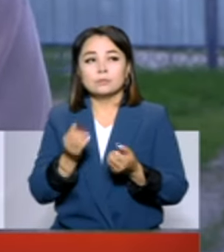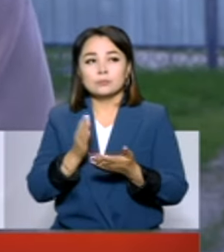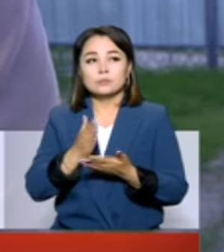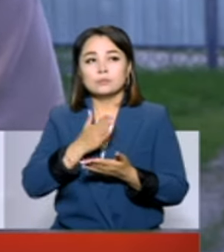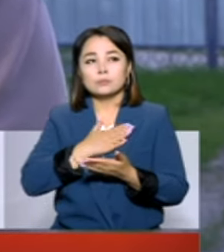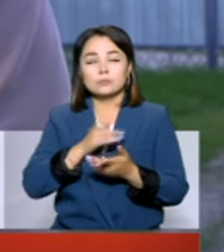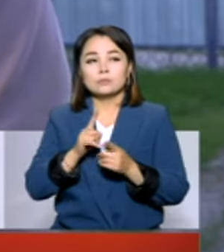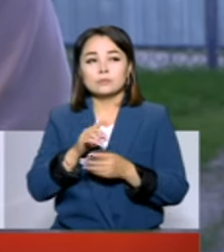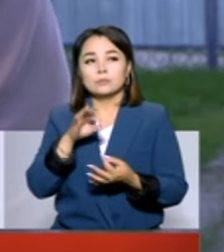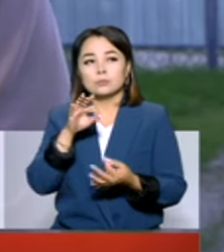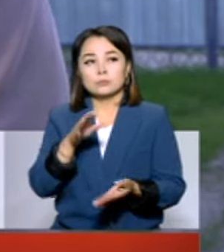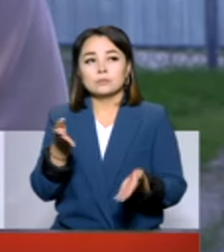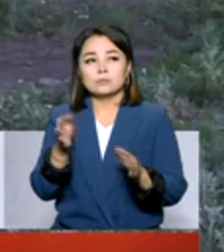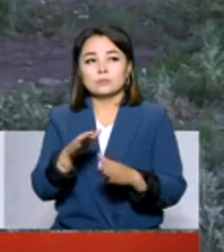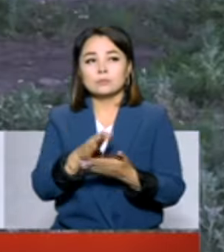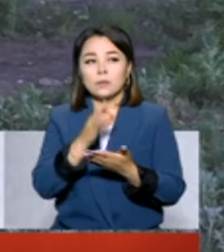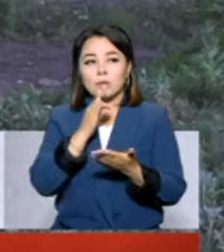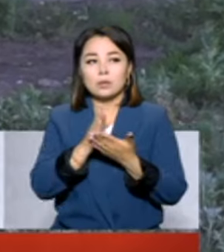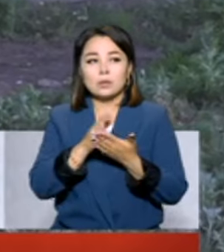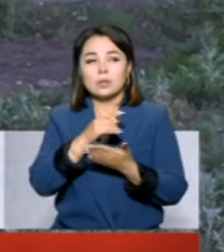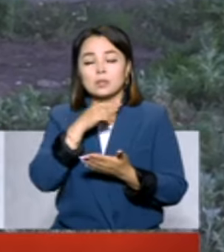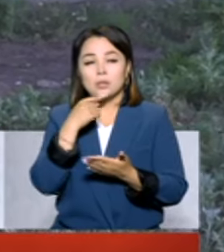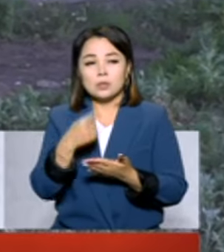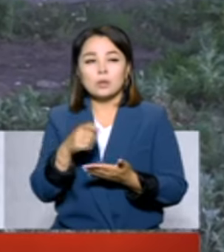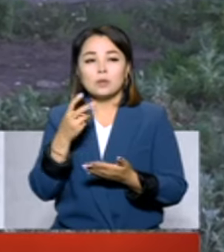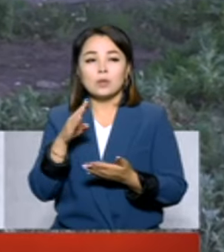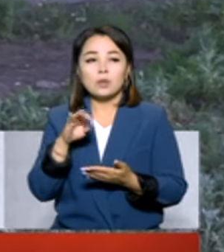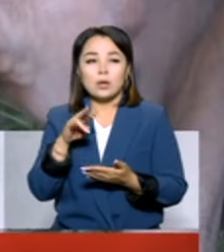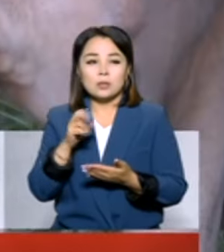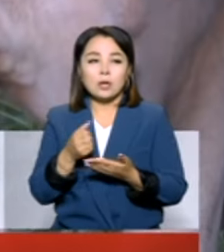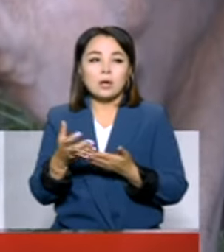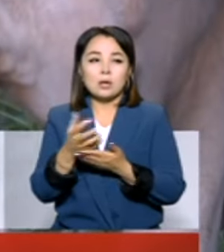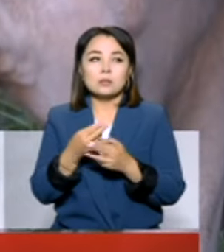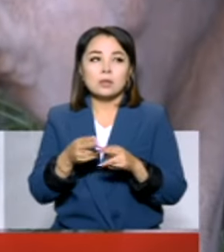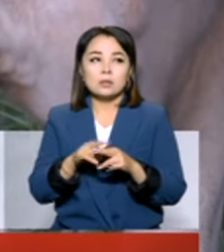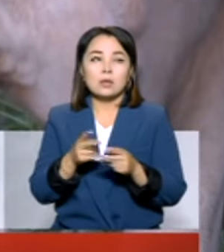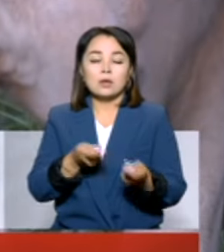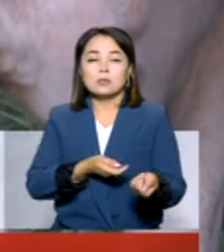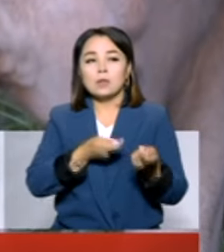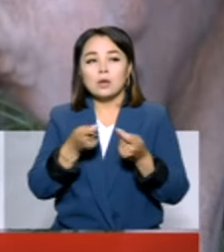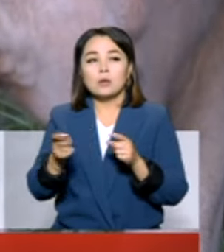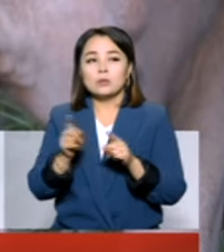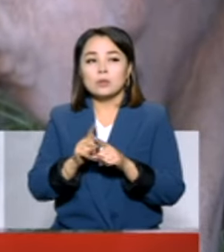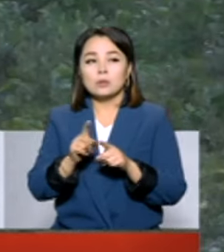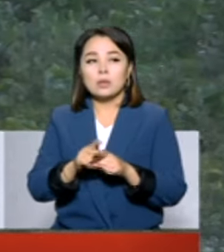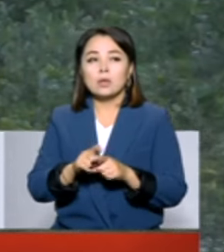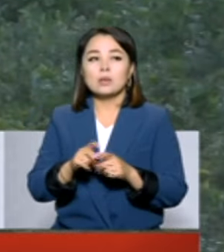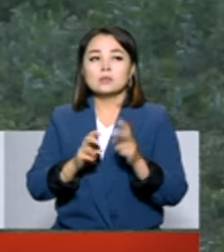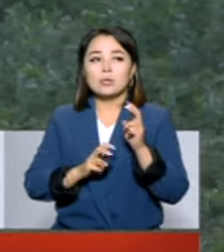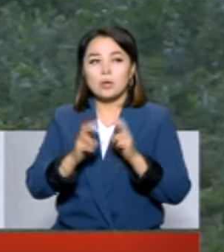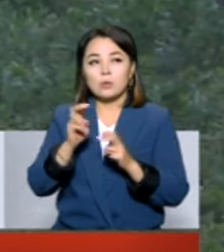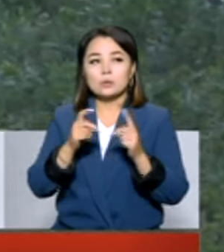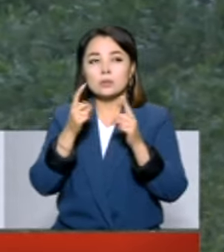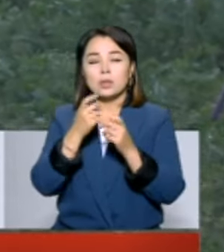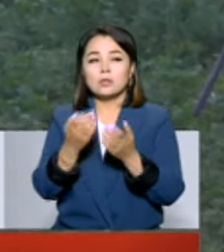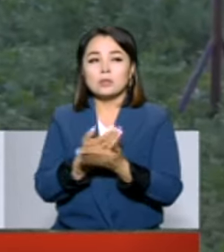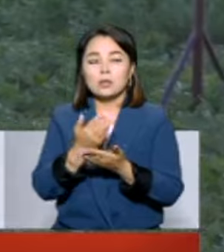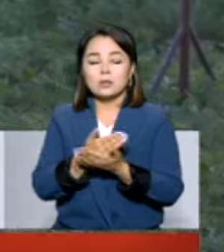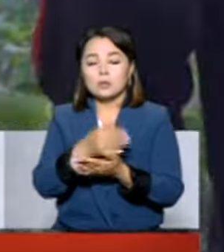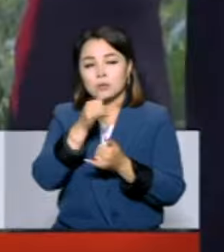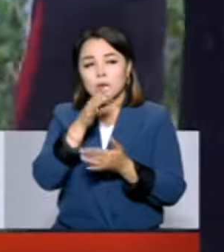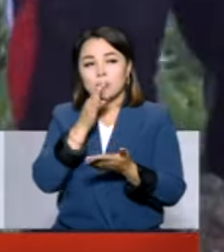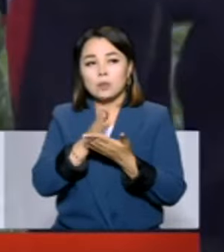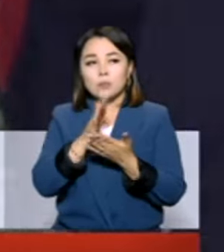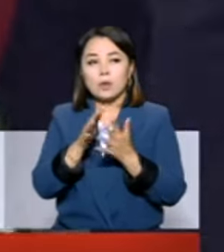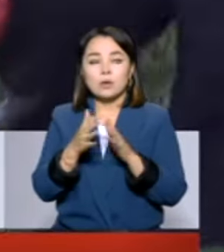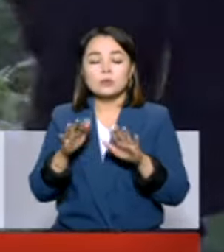біздің сүтіміз оның жанында түк емес боп қалды. Ресейден қанша тонна сүт және ол қалай тасымалданатын туралы зауыттар ақпарат беруге мүлде құлықсыз. Ал